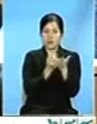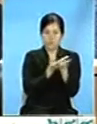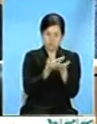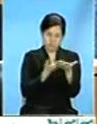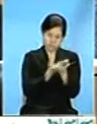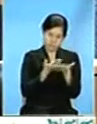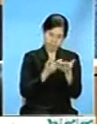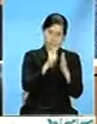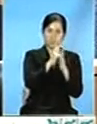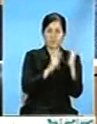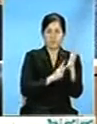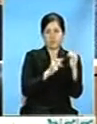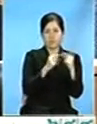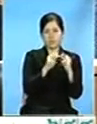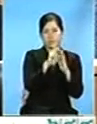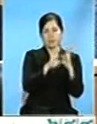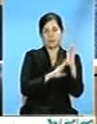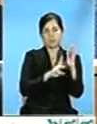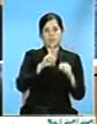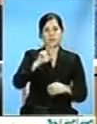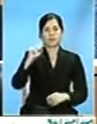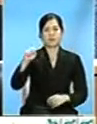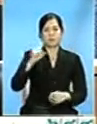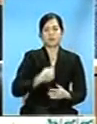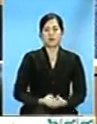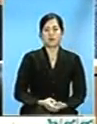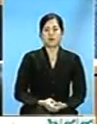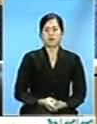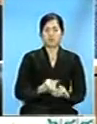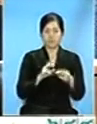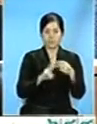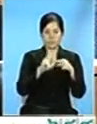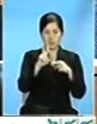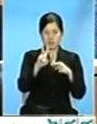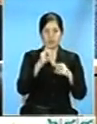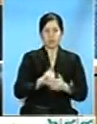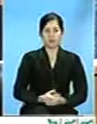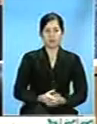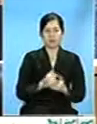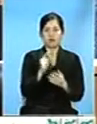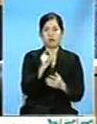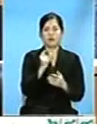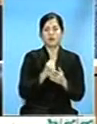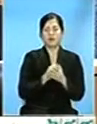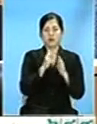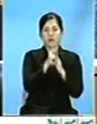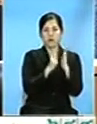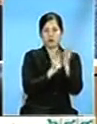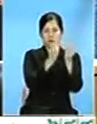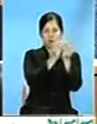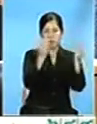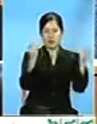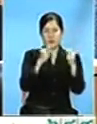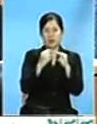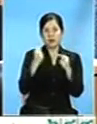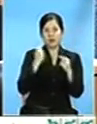ายในระบบรัฐสภาของเรา2ครับเนื่องจากรัฐธรรมนูญได้ระบุให้อำน